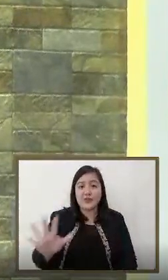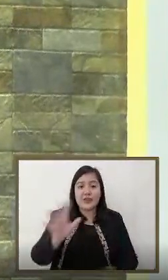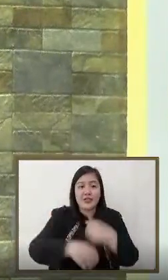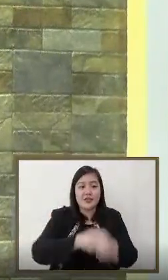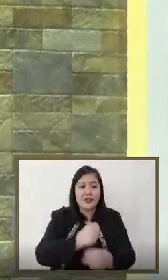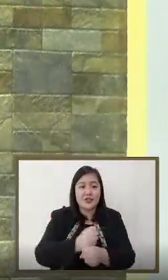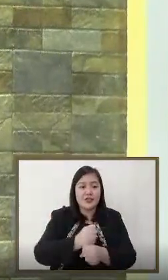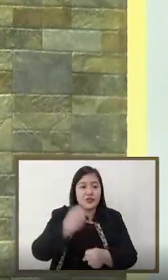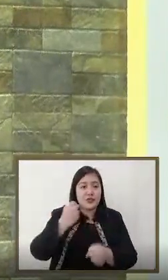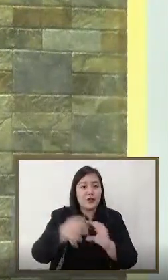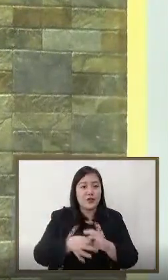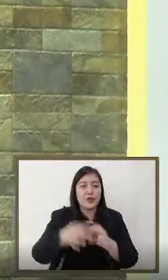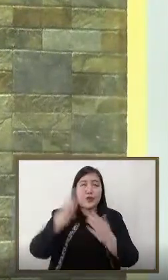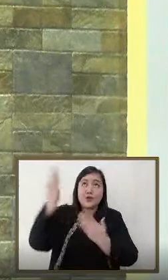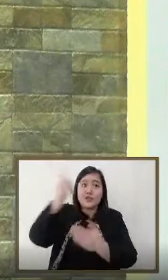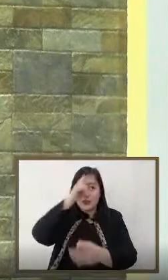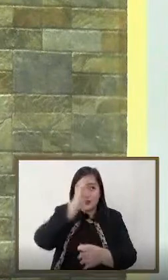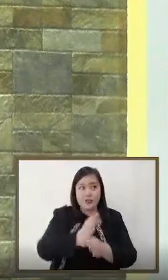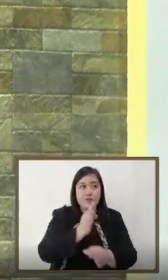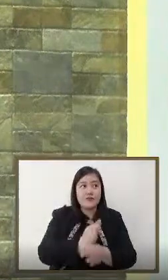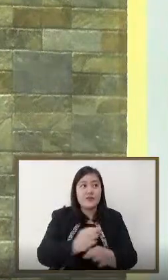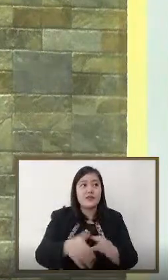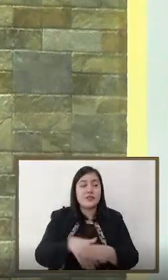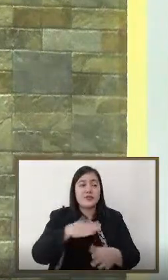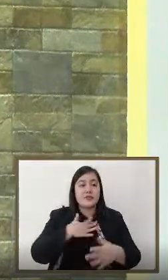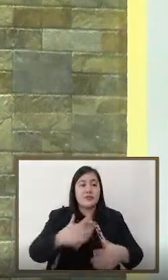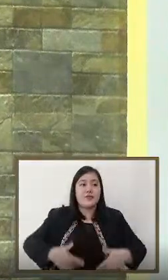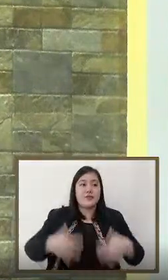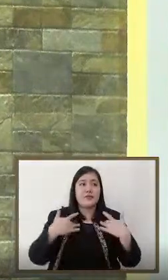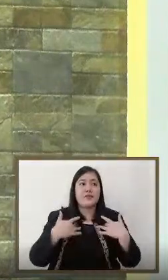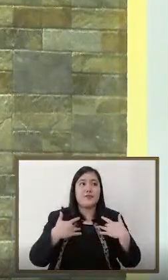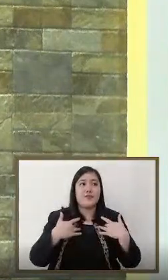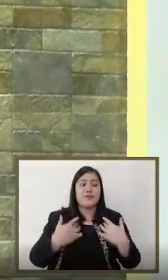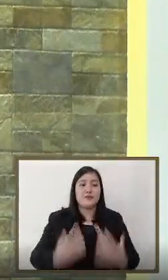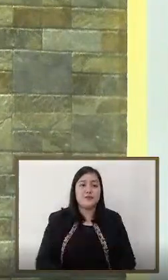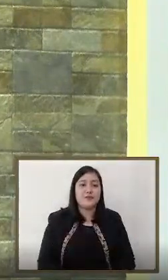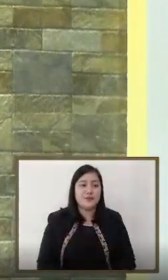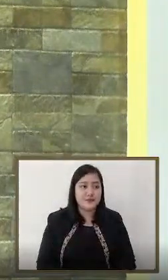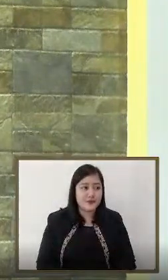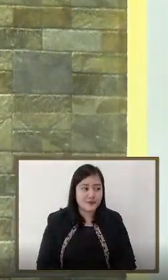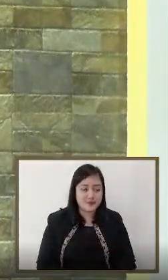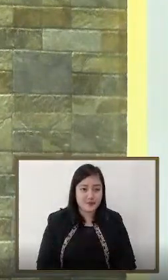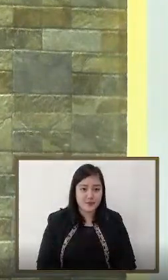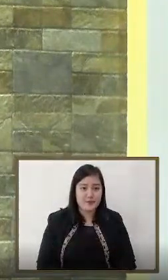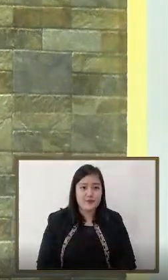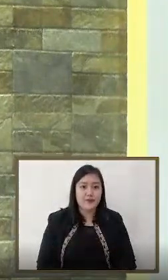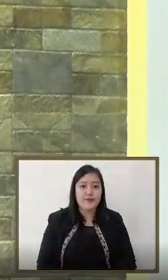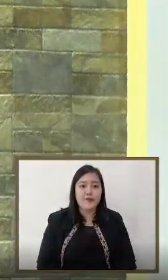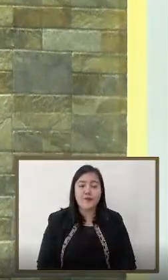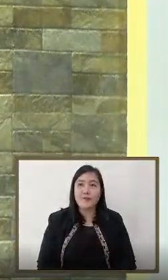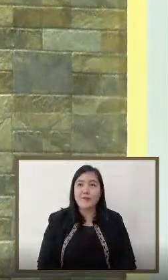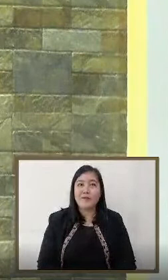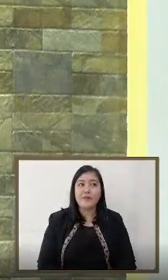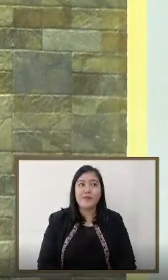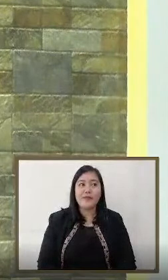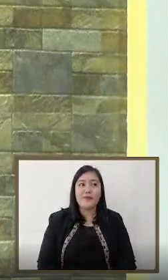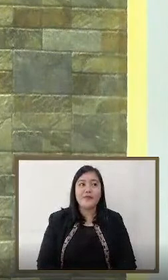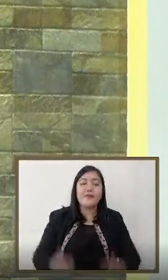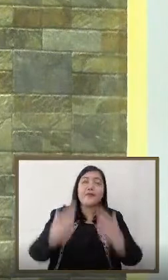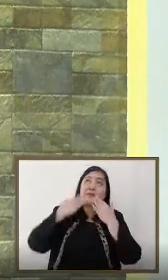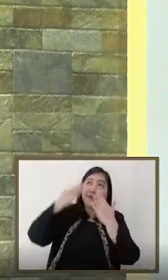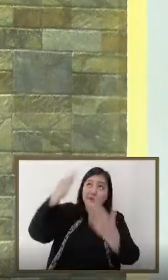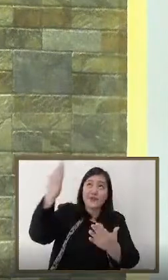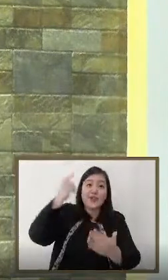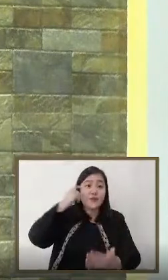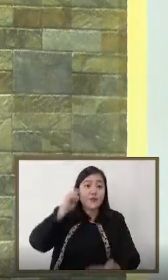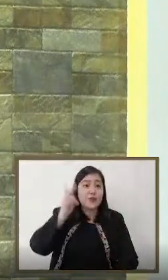His faithfulness sa buhay ko. Isang five na lang po, sardinas na ito. Maraming salamat sa kay Pastor